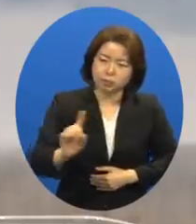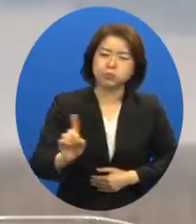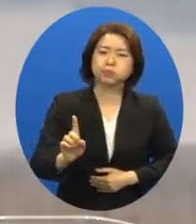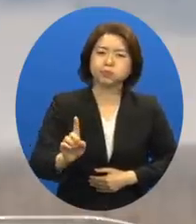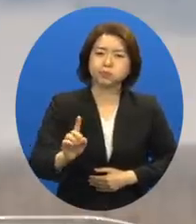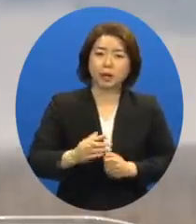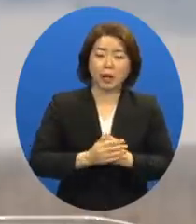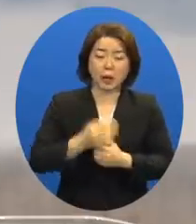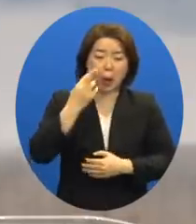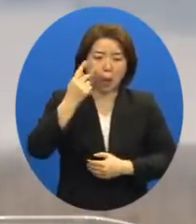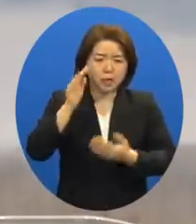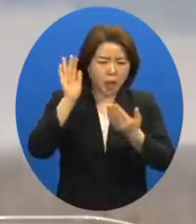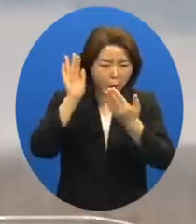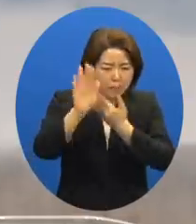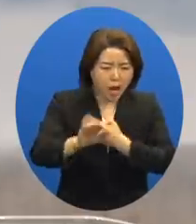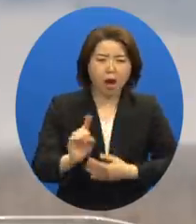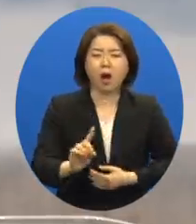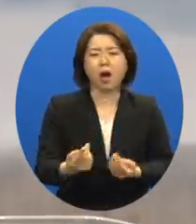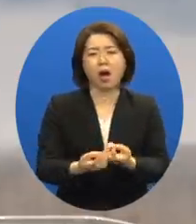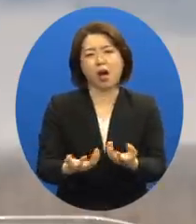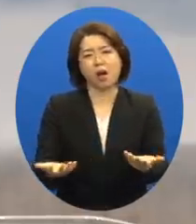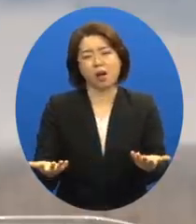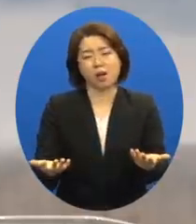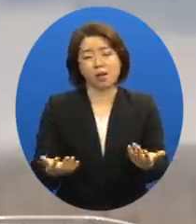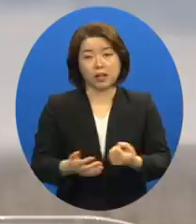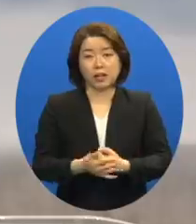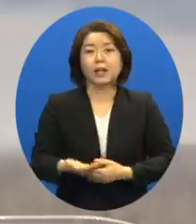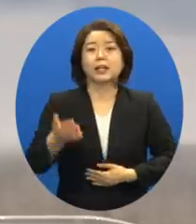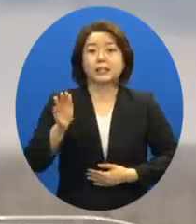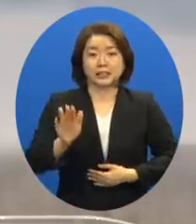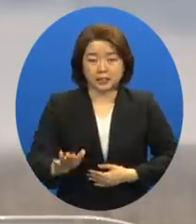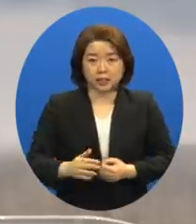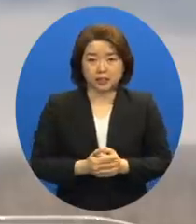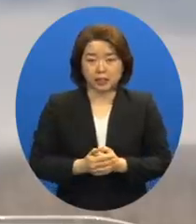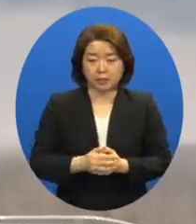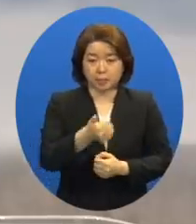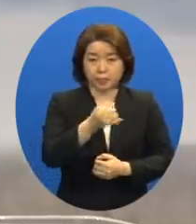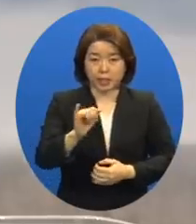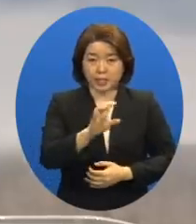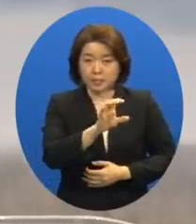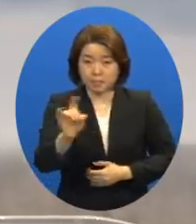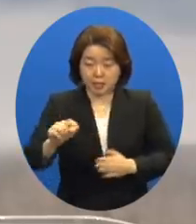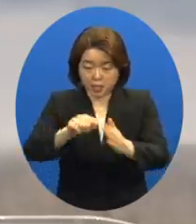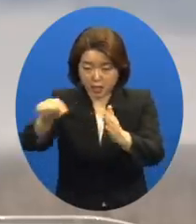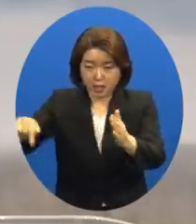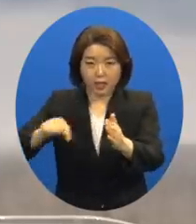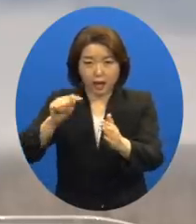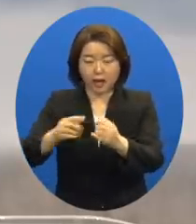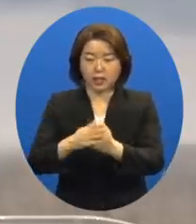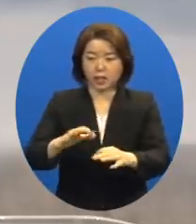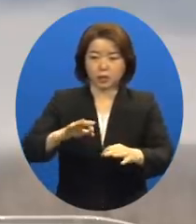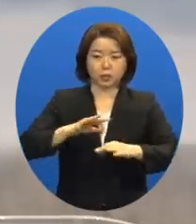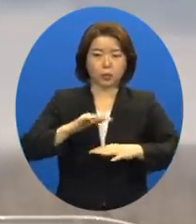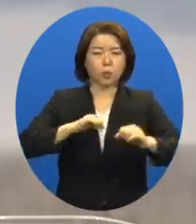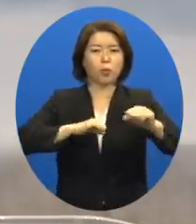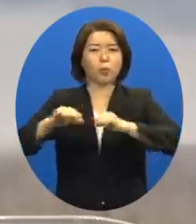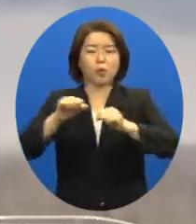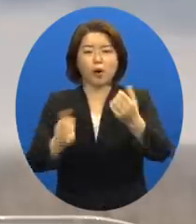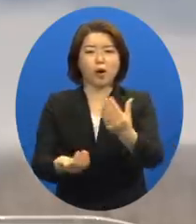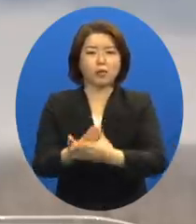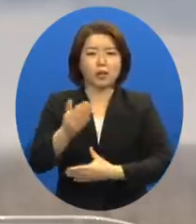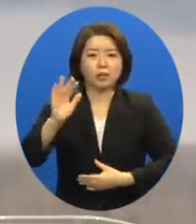미국의 장래가 어떻게 될 거냐? 그런데 그 히피들 안에 놀라운 역사가 일어나기